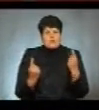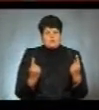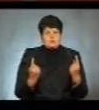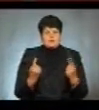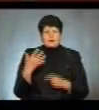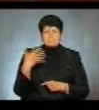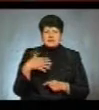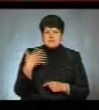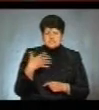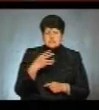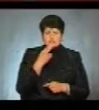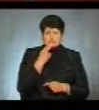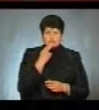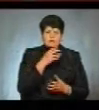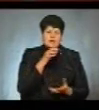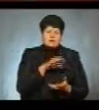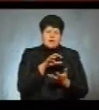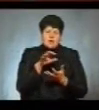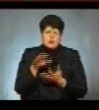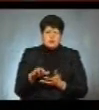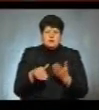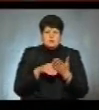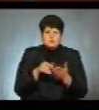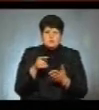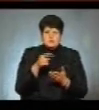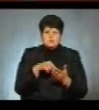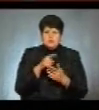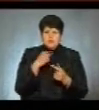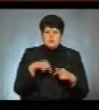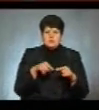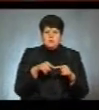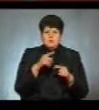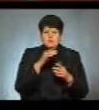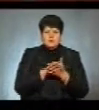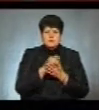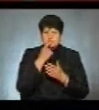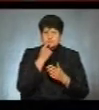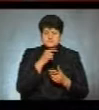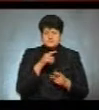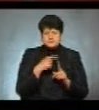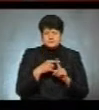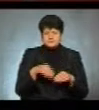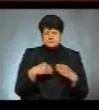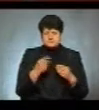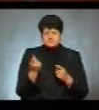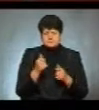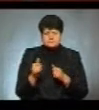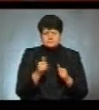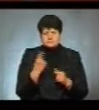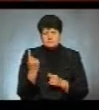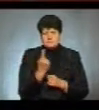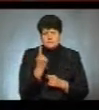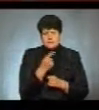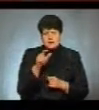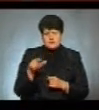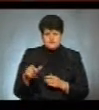50 продуктових наборів волонтери Тернопільської міської організації Товариства Червоного Хреста роздали сьогодні малозабезпеченим та одиноким людям